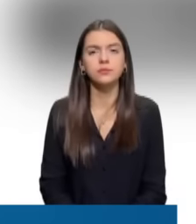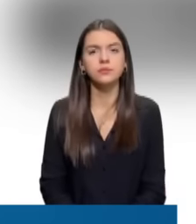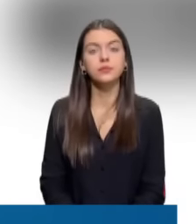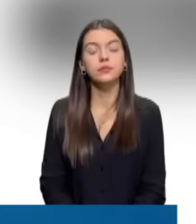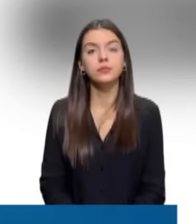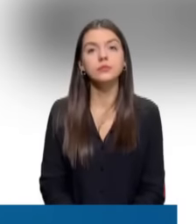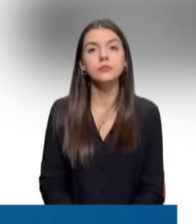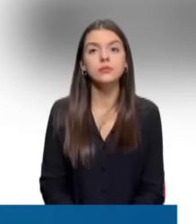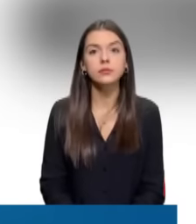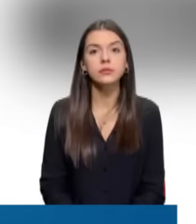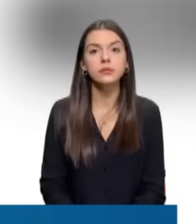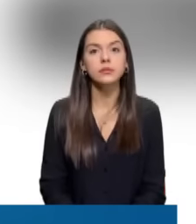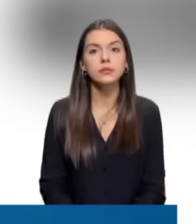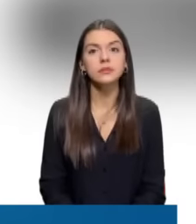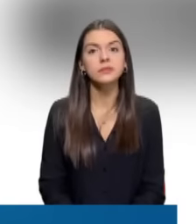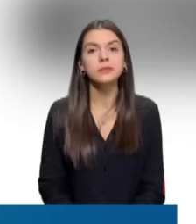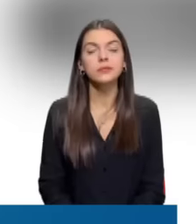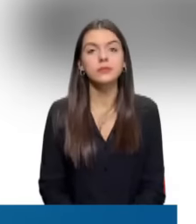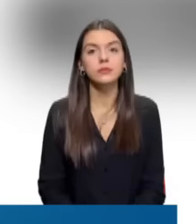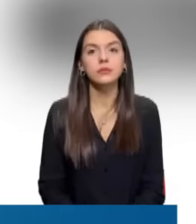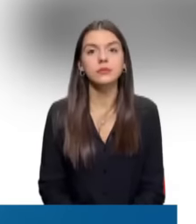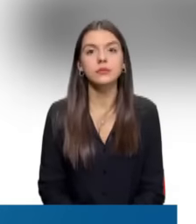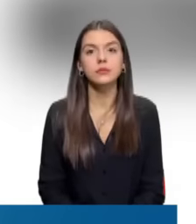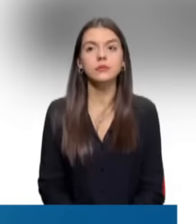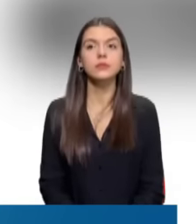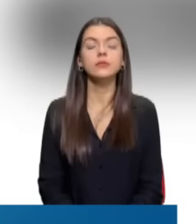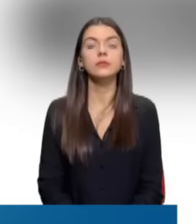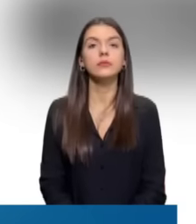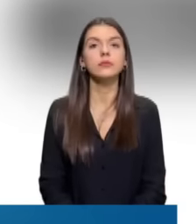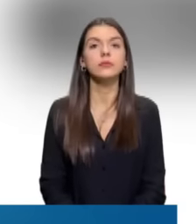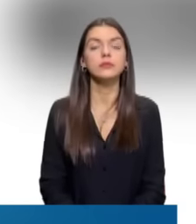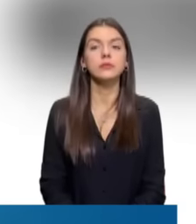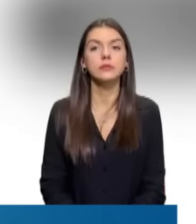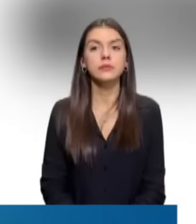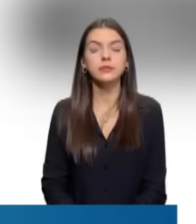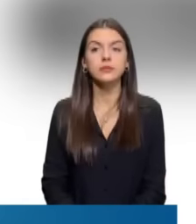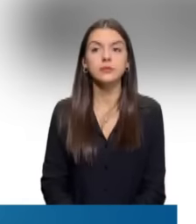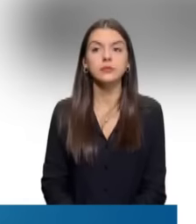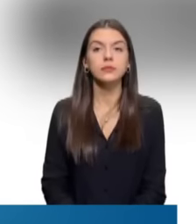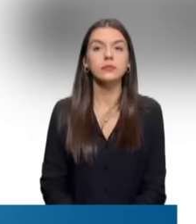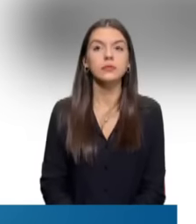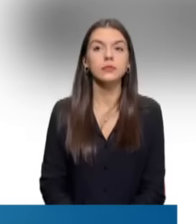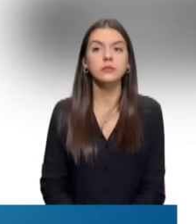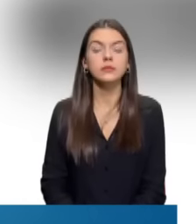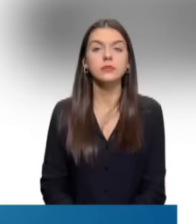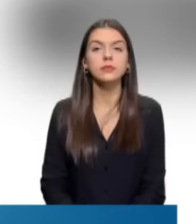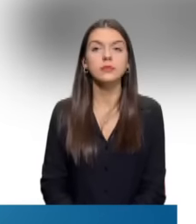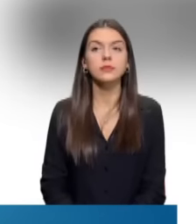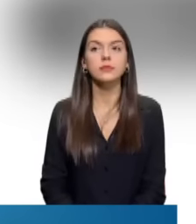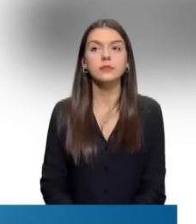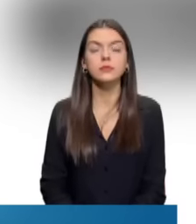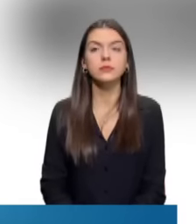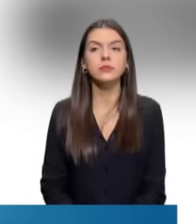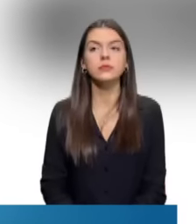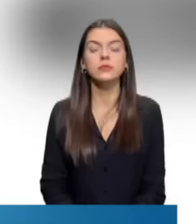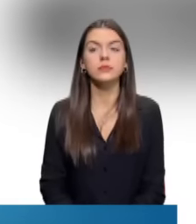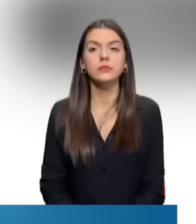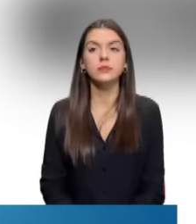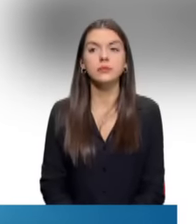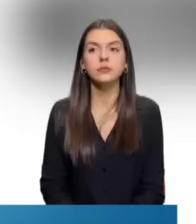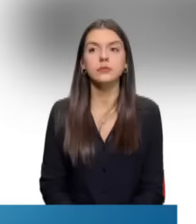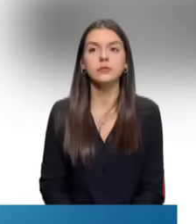ticaret anlaşması olan birkaç ülkeden biriyiz. Mavi Marmara zamanında da askıya alınmayan bu anlaşmayla Filistinli kardeşlerimizin